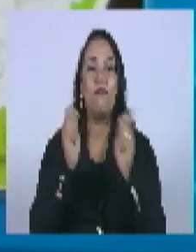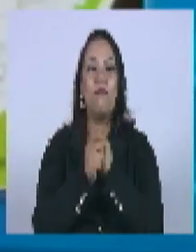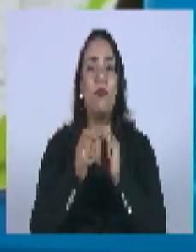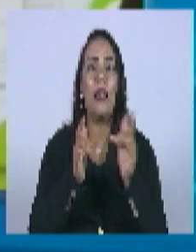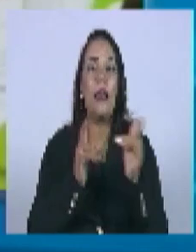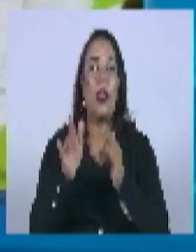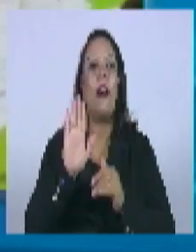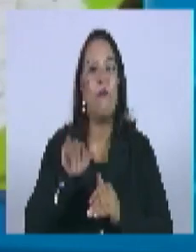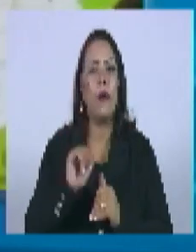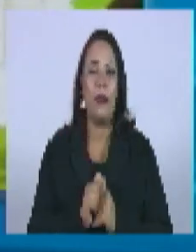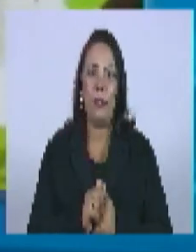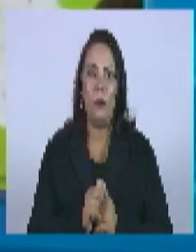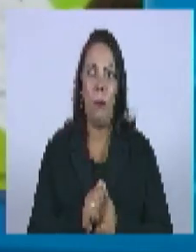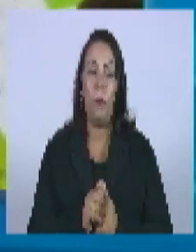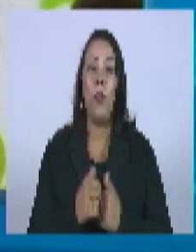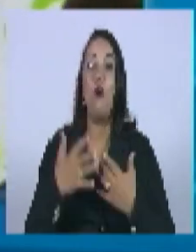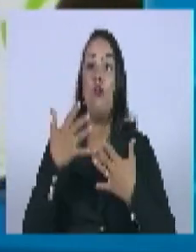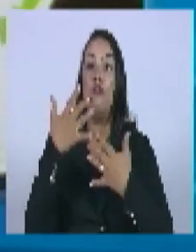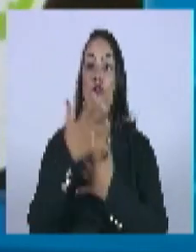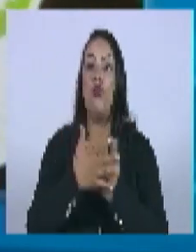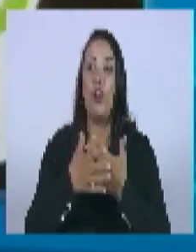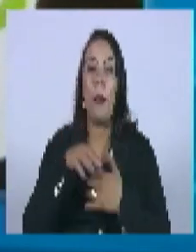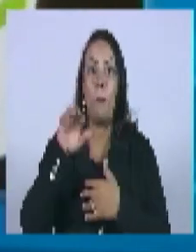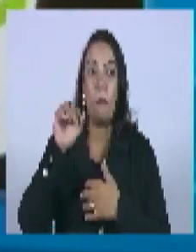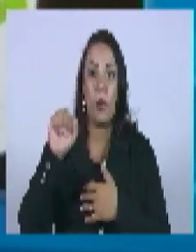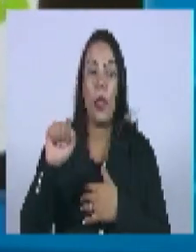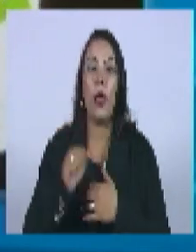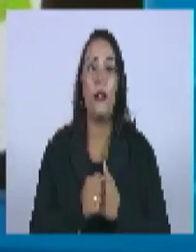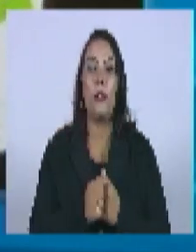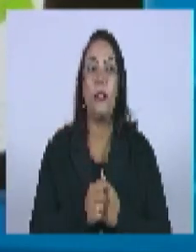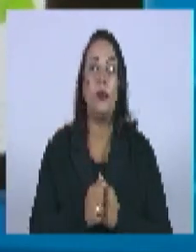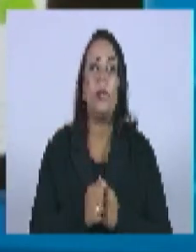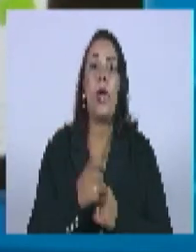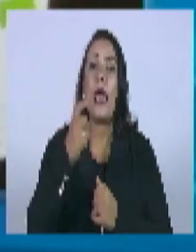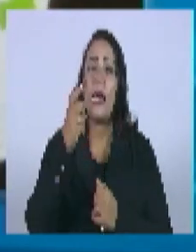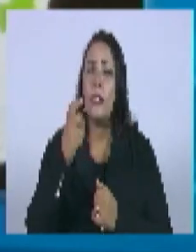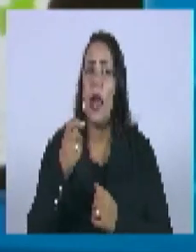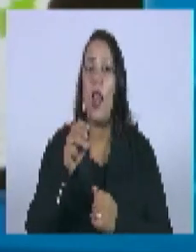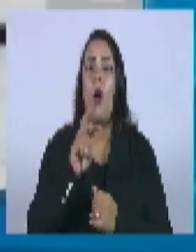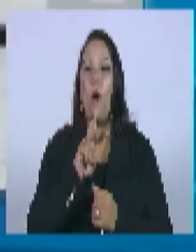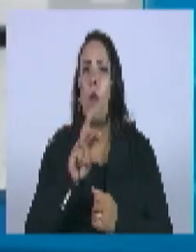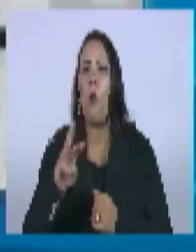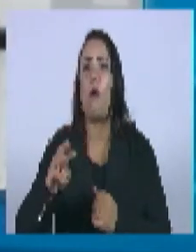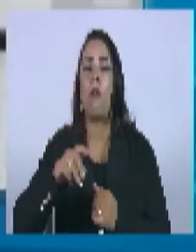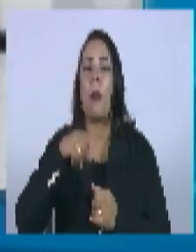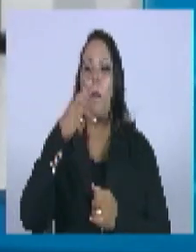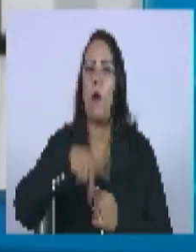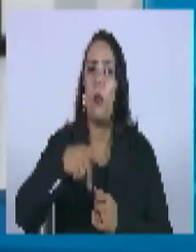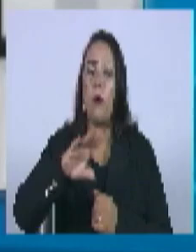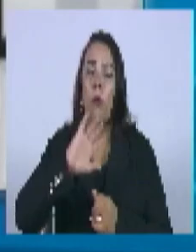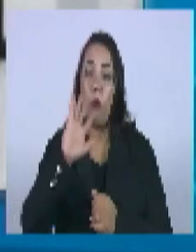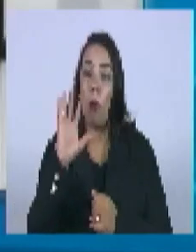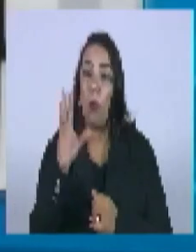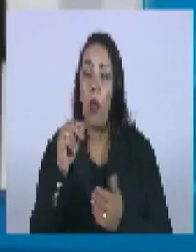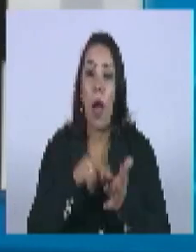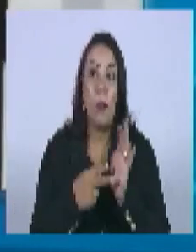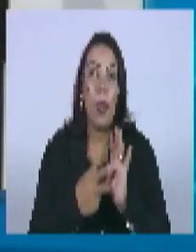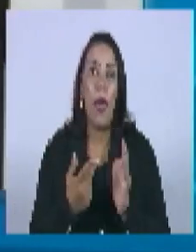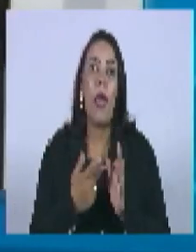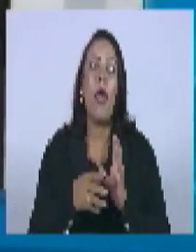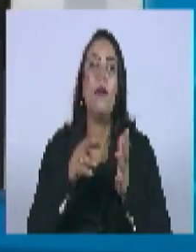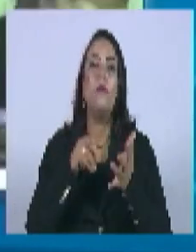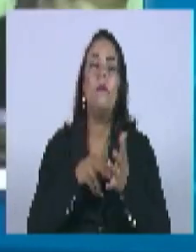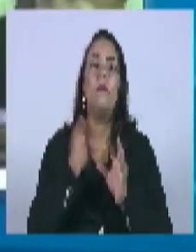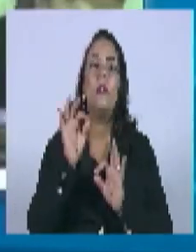الخلل وشركه مايكروسوفت بتقول ان هي تعاملت مع اسباب هذا الخلل